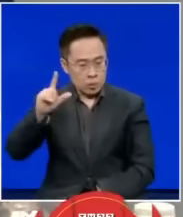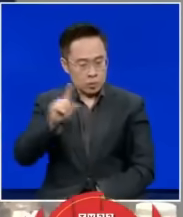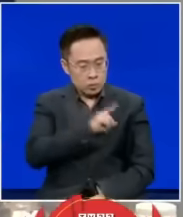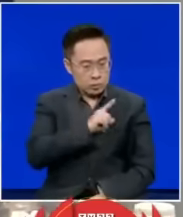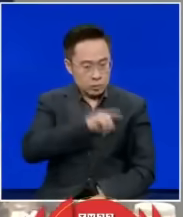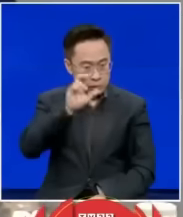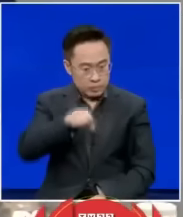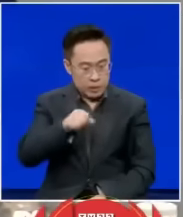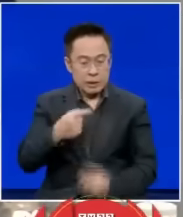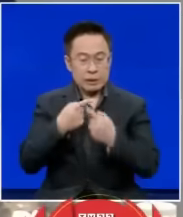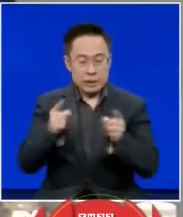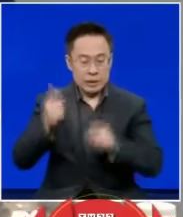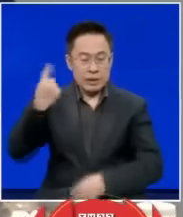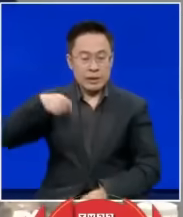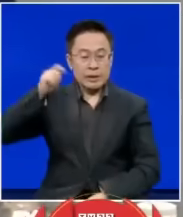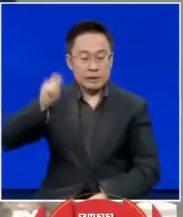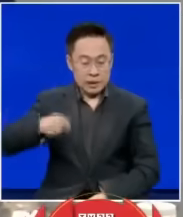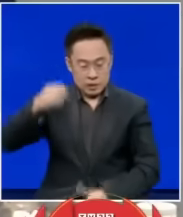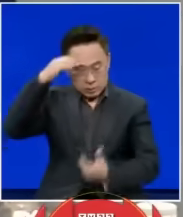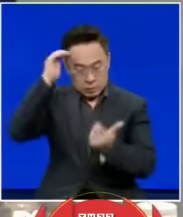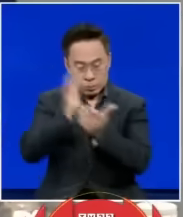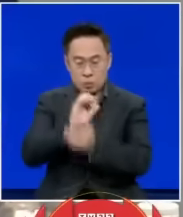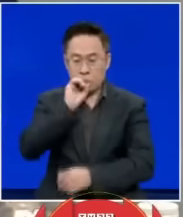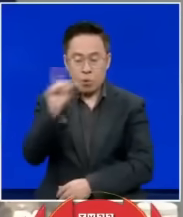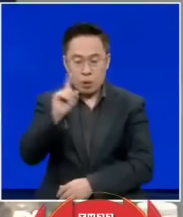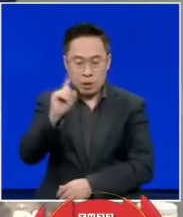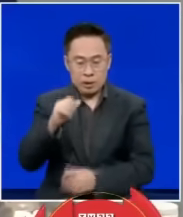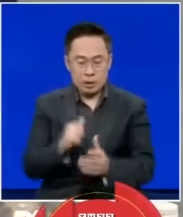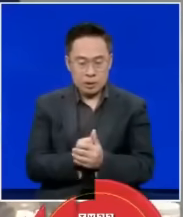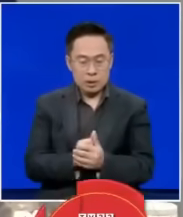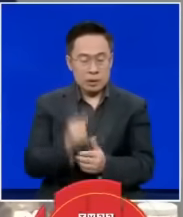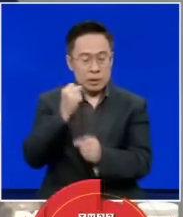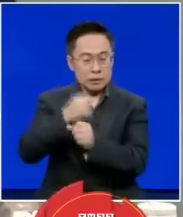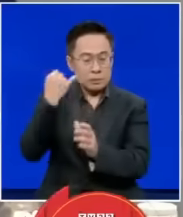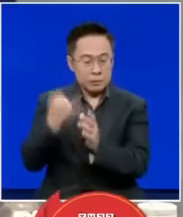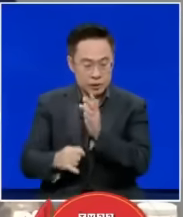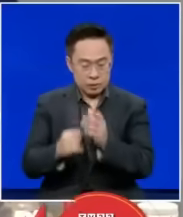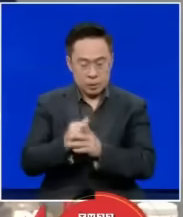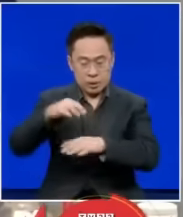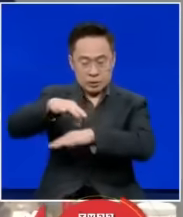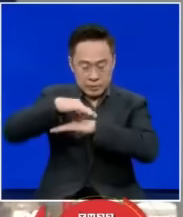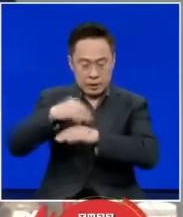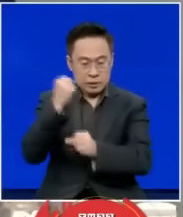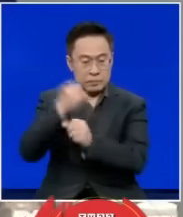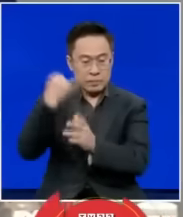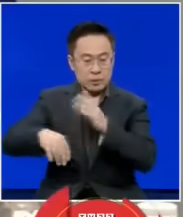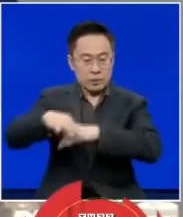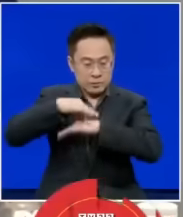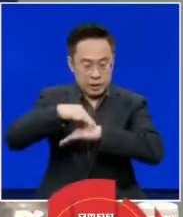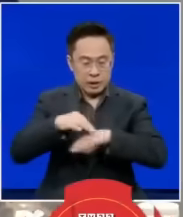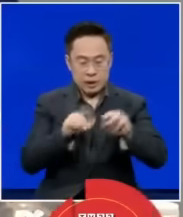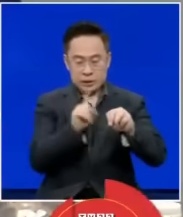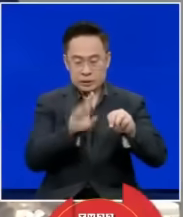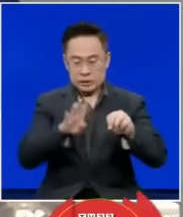สินะแต่ตอนนั้นทางพนักงานสอบสวนทางตำรวจก็บอกว่าเอ๊ะแต่ถ้าเกิดการทำความผิดไม่ได้ทำโดยตำแหน่งหน้าที่มันจะไปเข้ามาตร